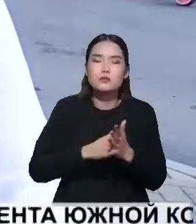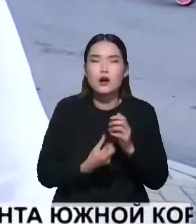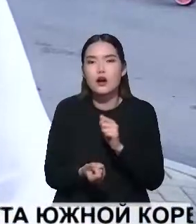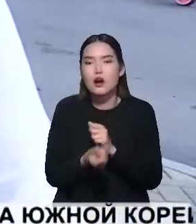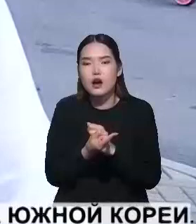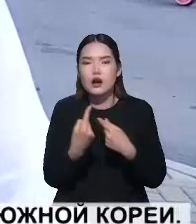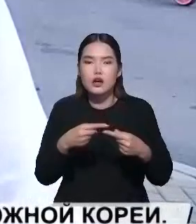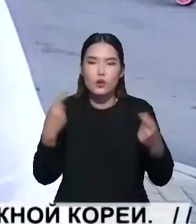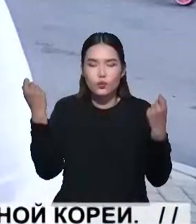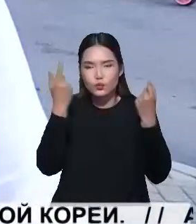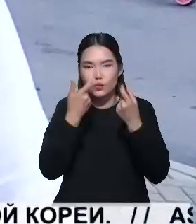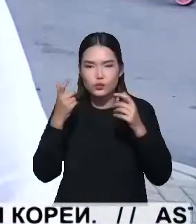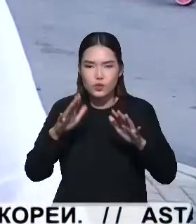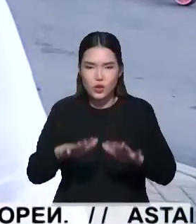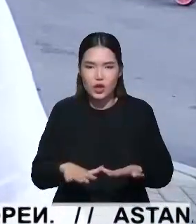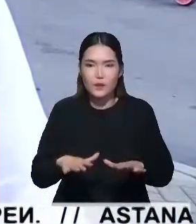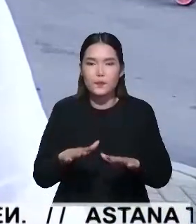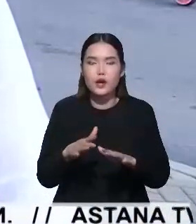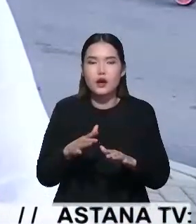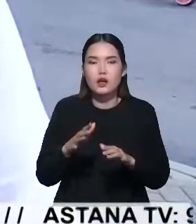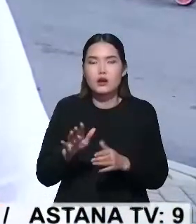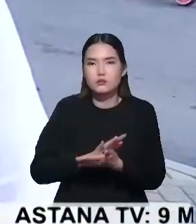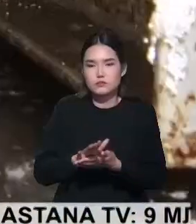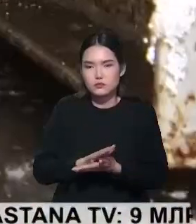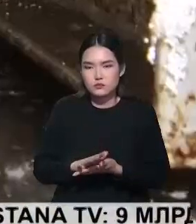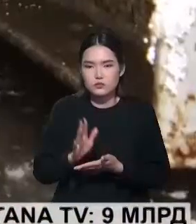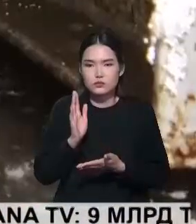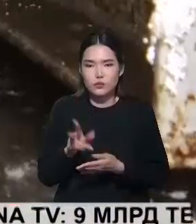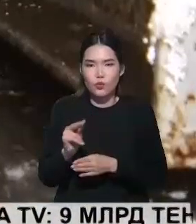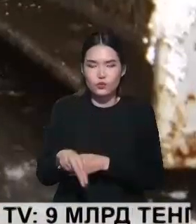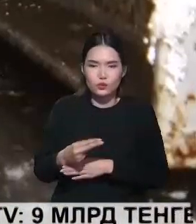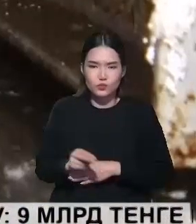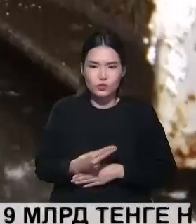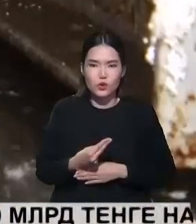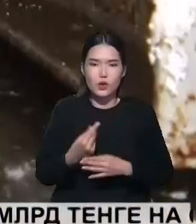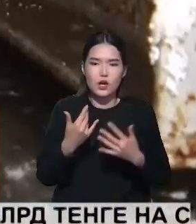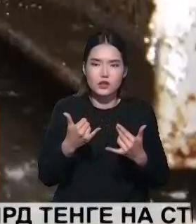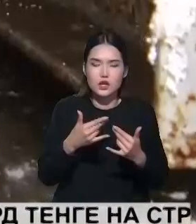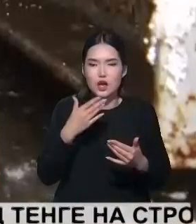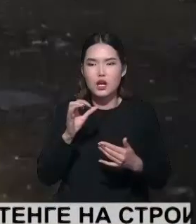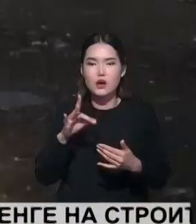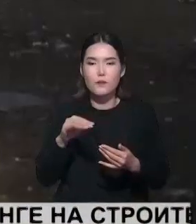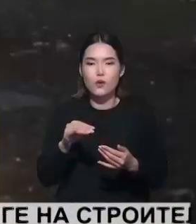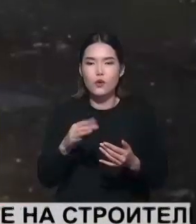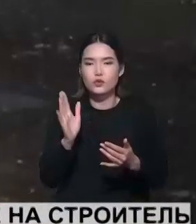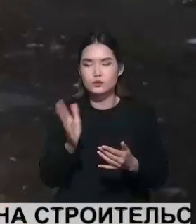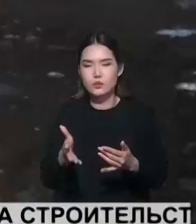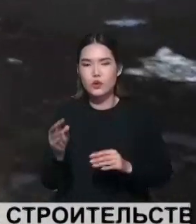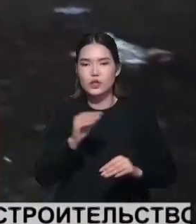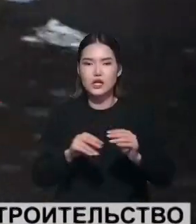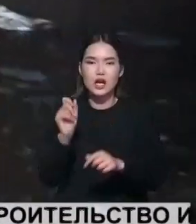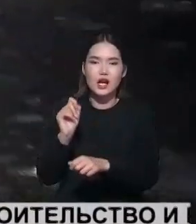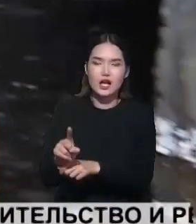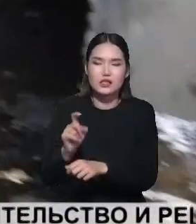того, что работавшие насосы в ходе эксплуатации, значит, системы канализации вышли из строя. В настоящее время, значит, заказаны